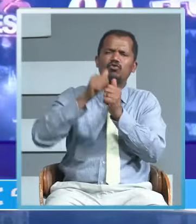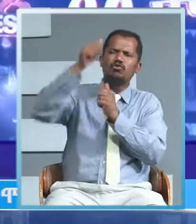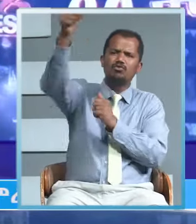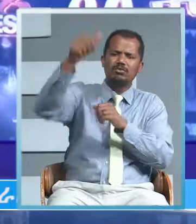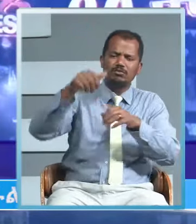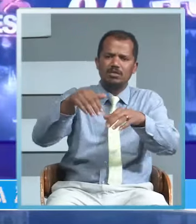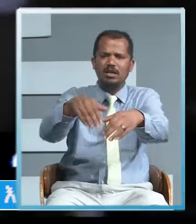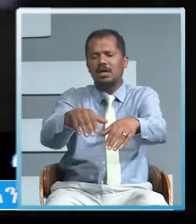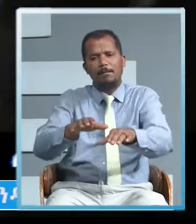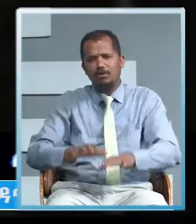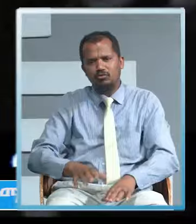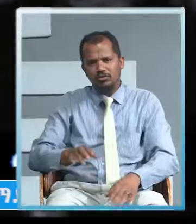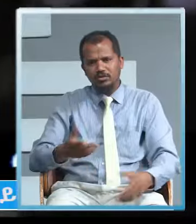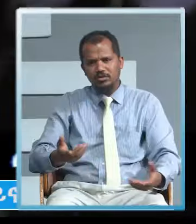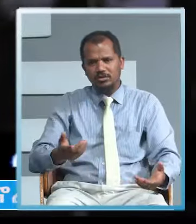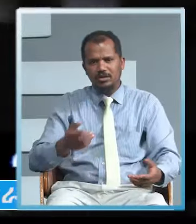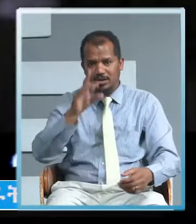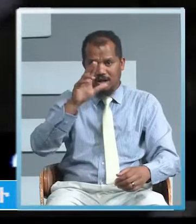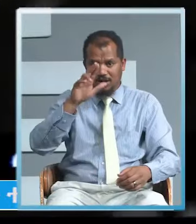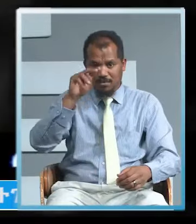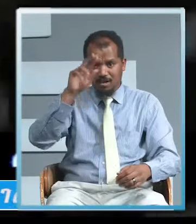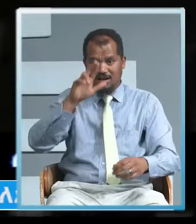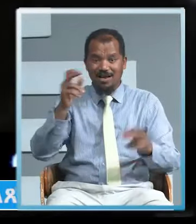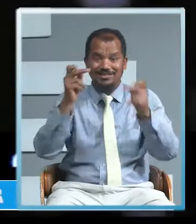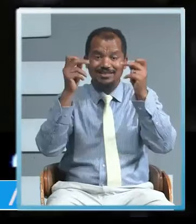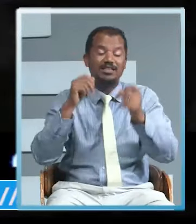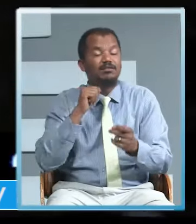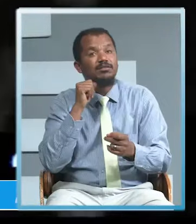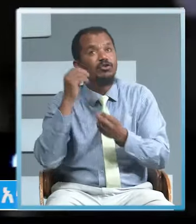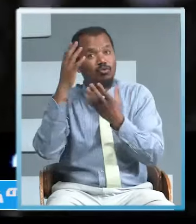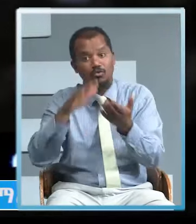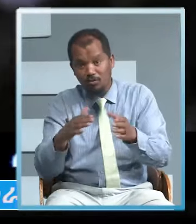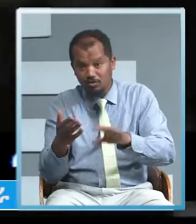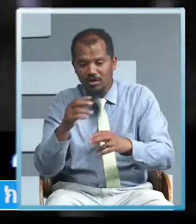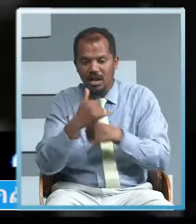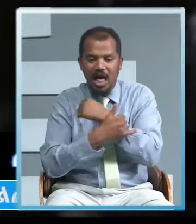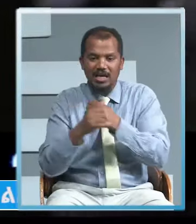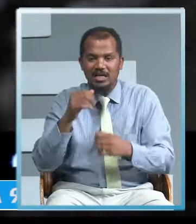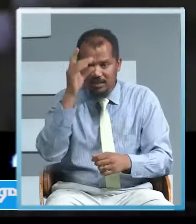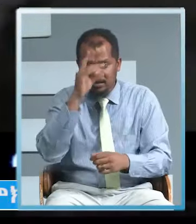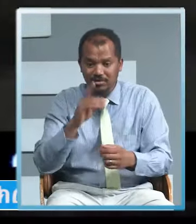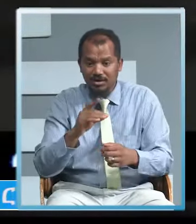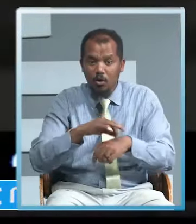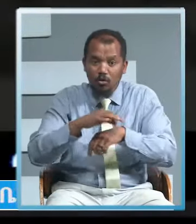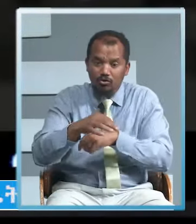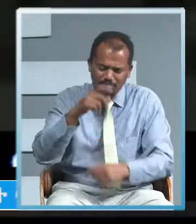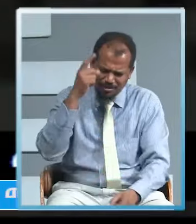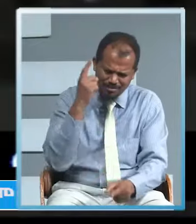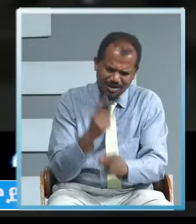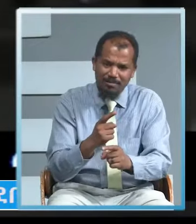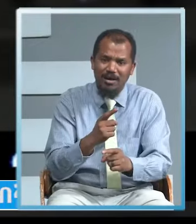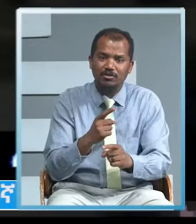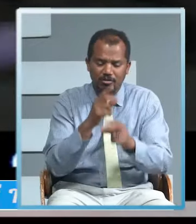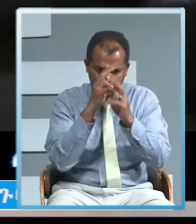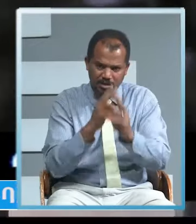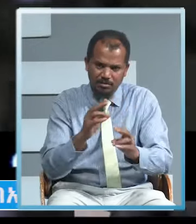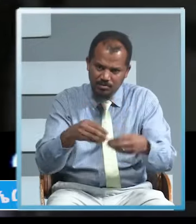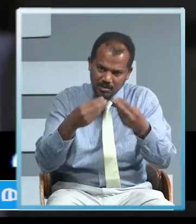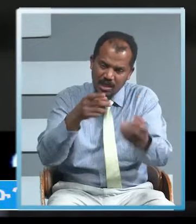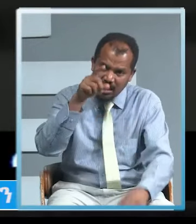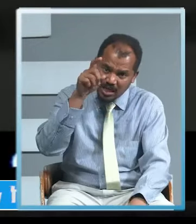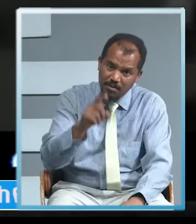ነው የኛን ታሪክ ያቀበሩት። በስተመጨረሻም በካራማራ ድል ለተሰውና ለሀገር ክብር የቆሰሉ ጀግኖችን በሚገባቸው ልክ ክብር